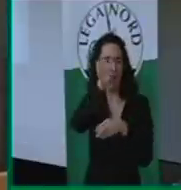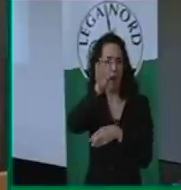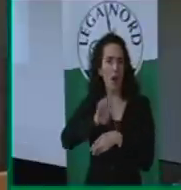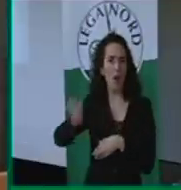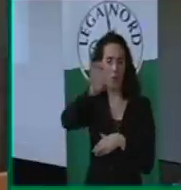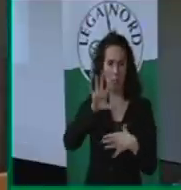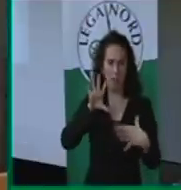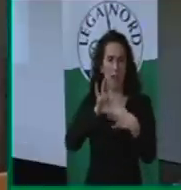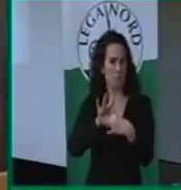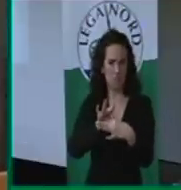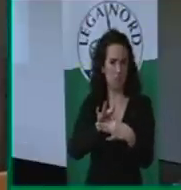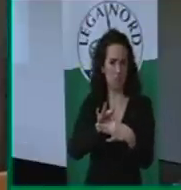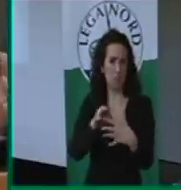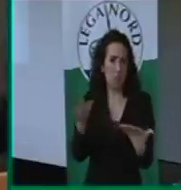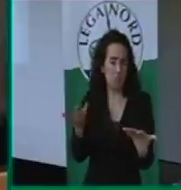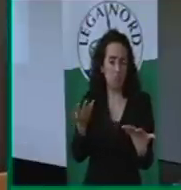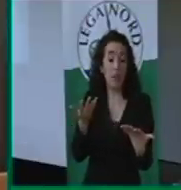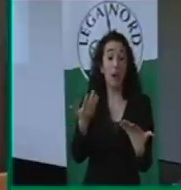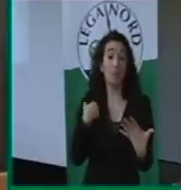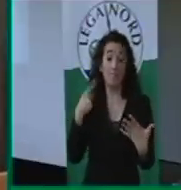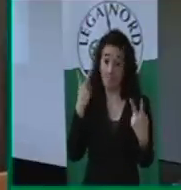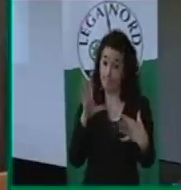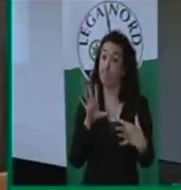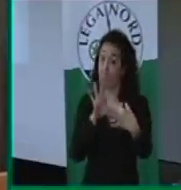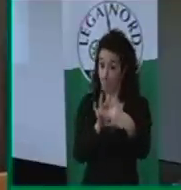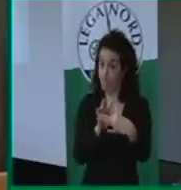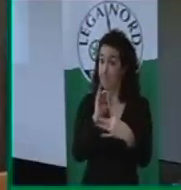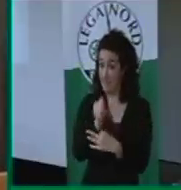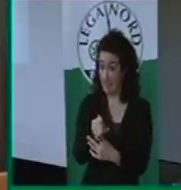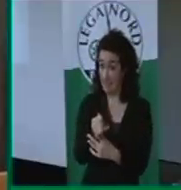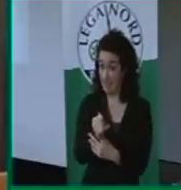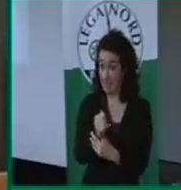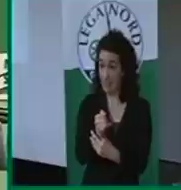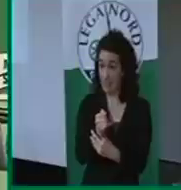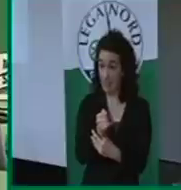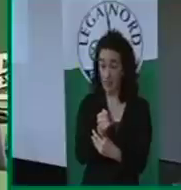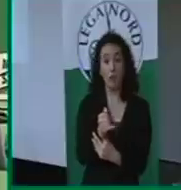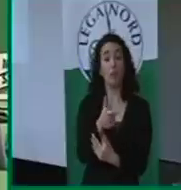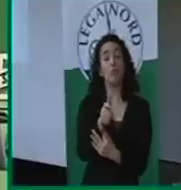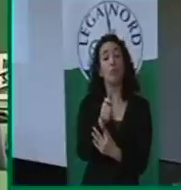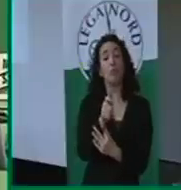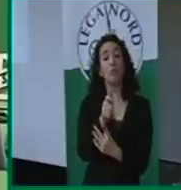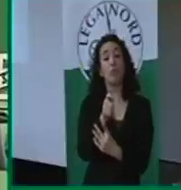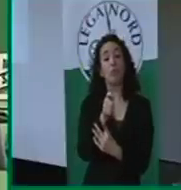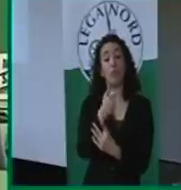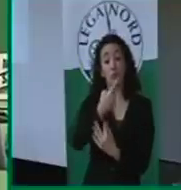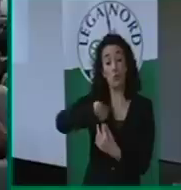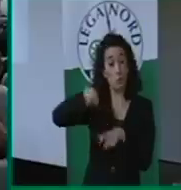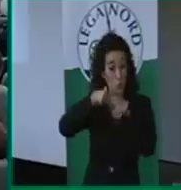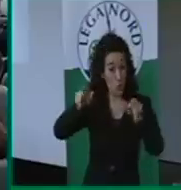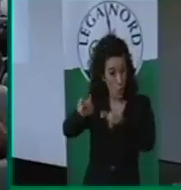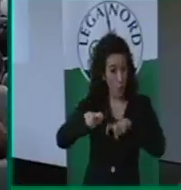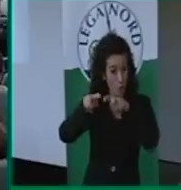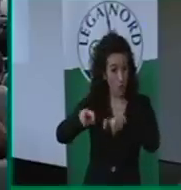e quindi con l'euro c'entra perché come ha detto la Lussana siamo legati noi Agricoltori